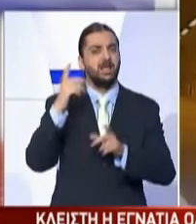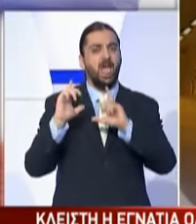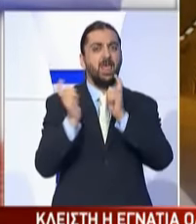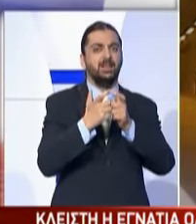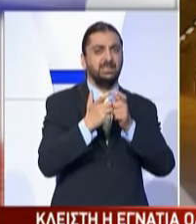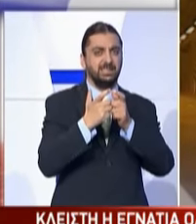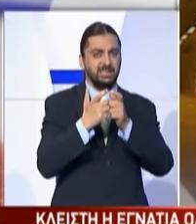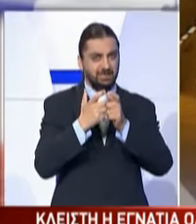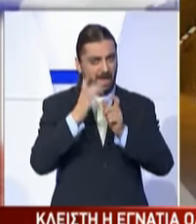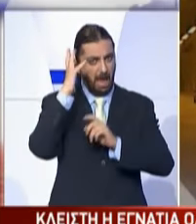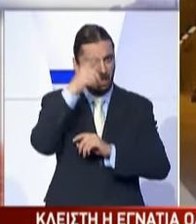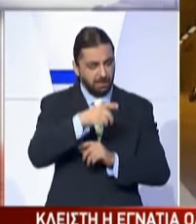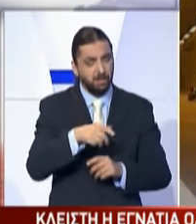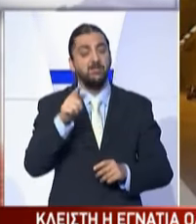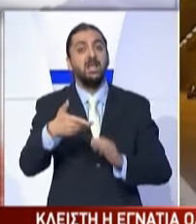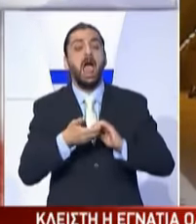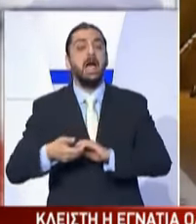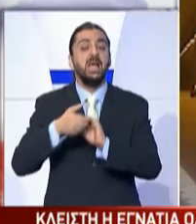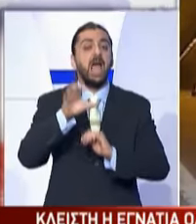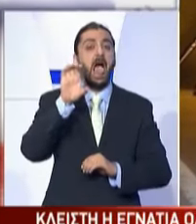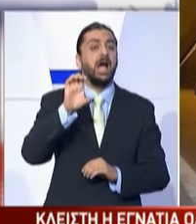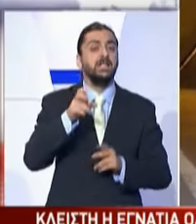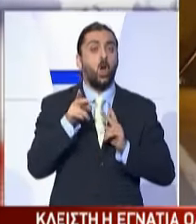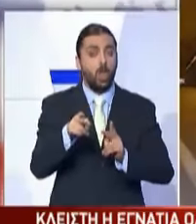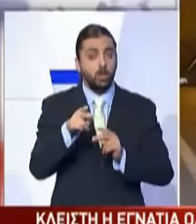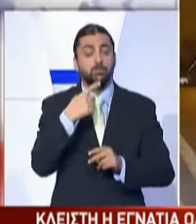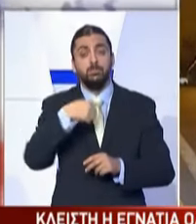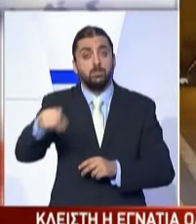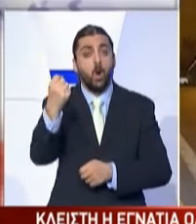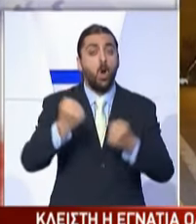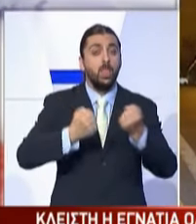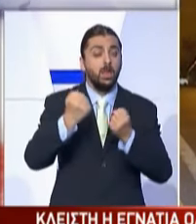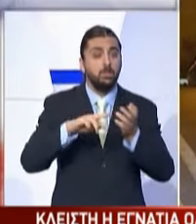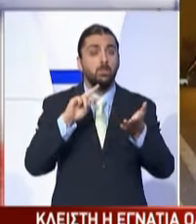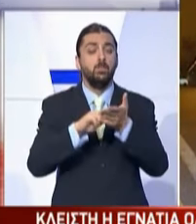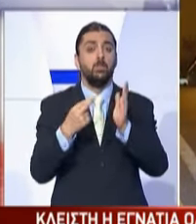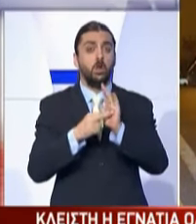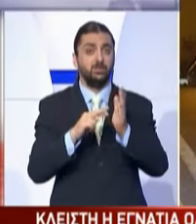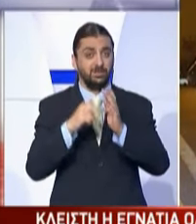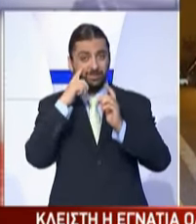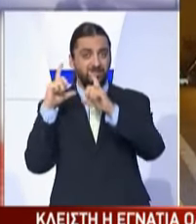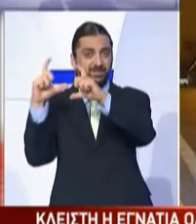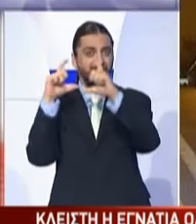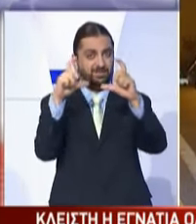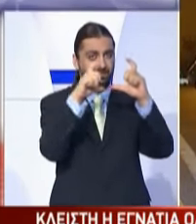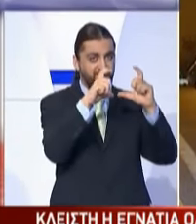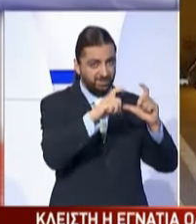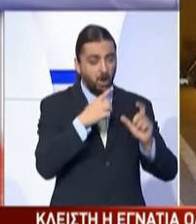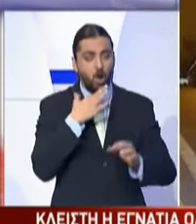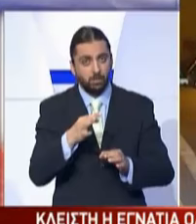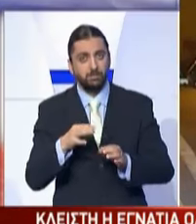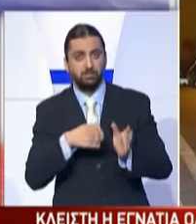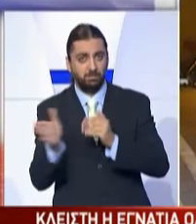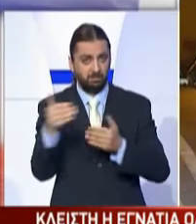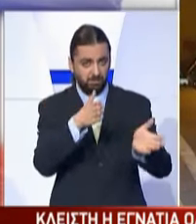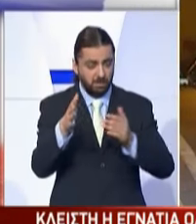Αλεξανδρούπολη συνόρων. Η εταιρεία Εγνατία Οδό συνιστά στους οδηγούς να προσέχουν την εγκατεστημένη σήμανση για τις κυκλοφοριακές διευθετήσεις και να